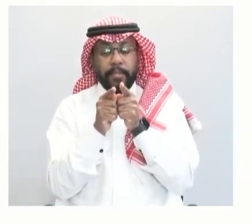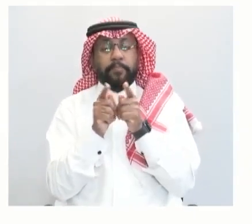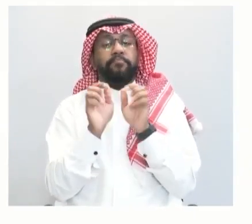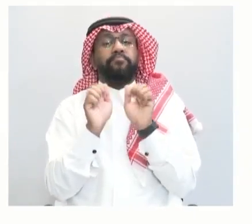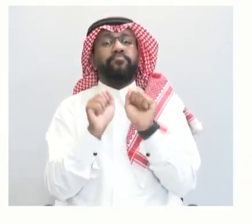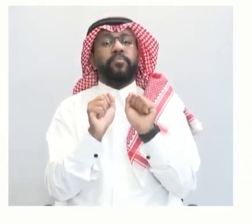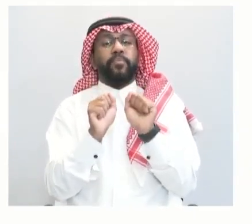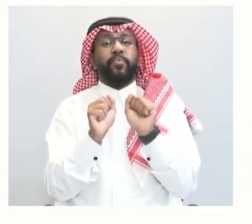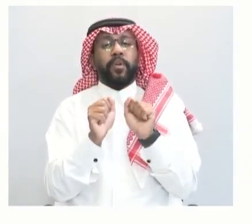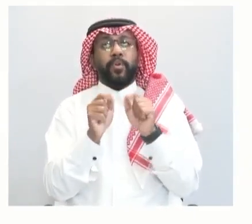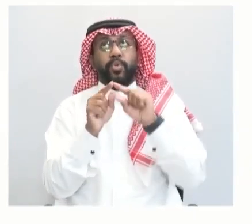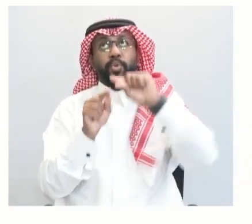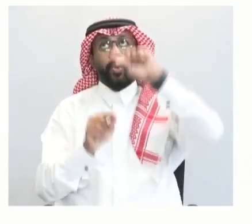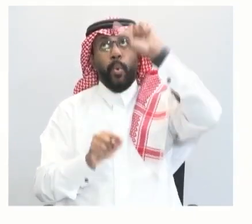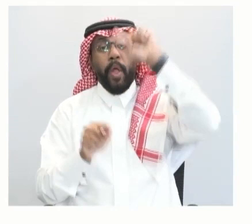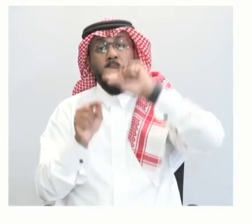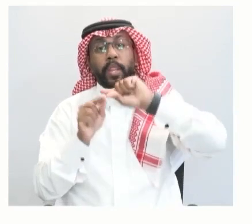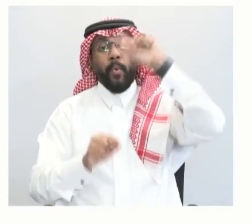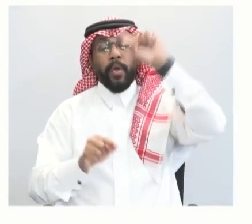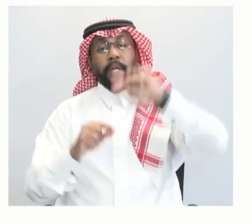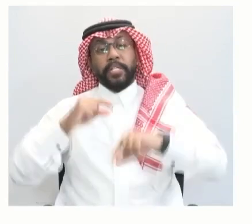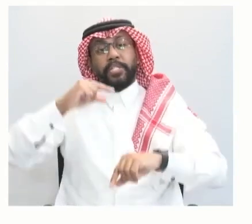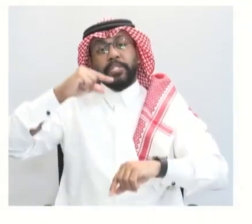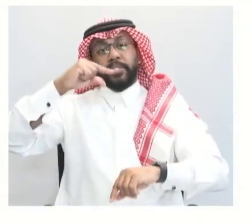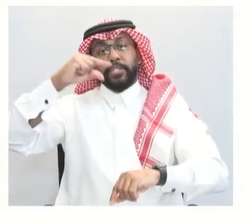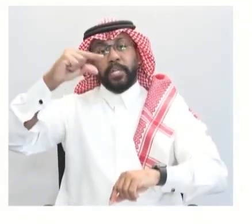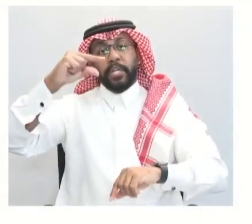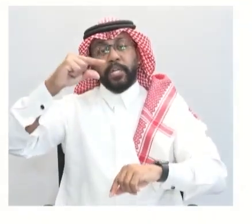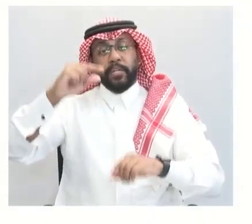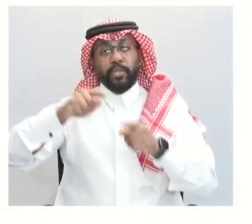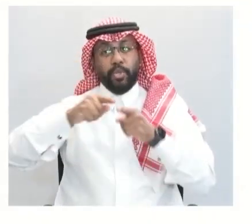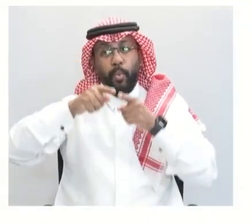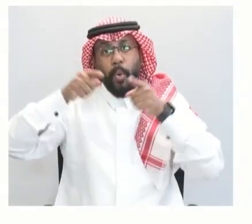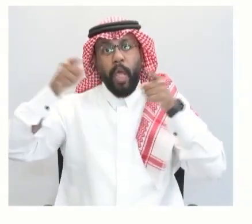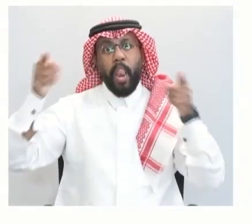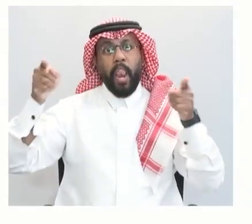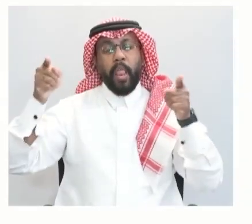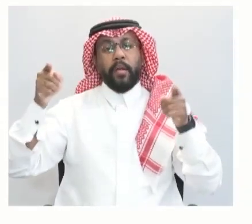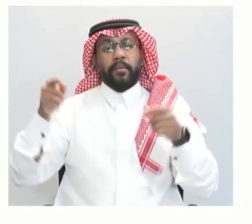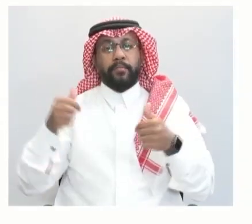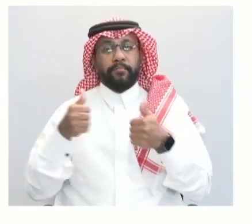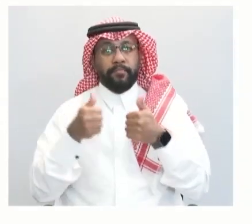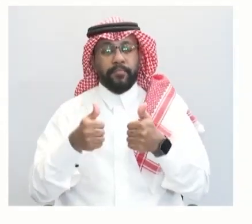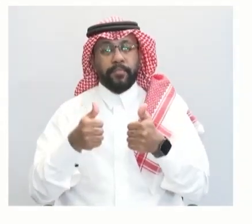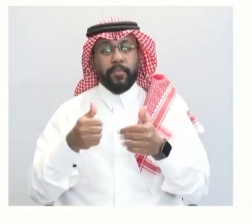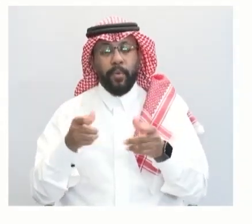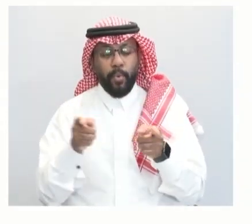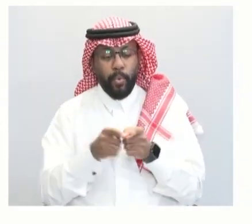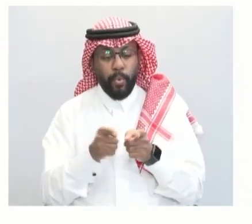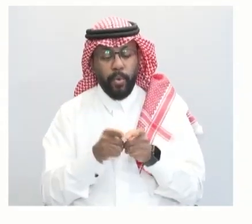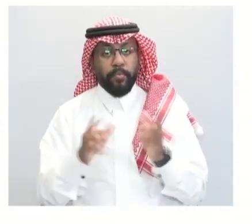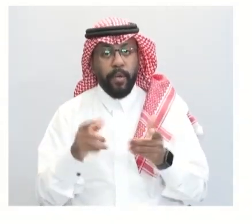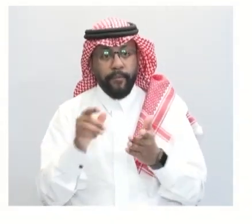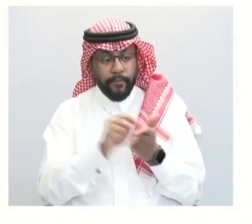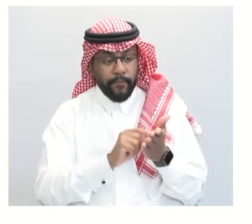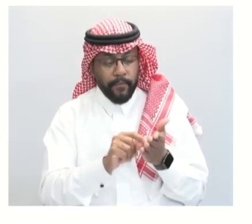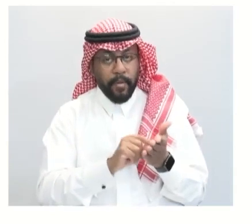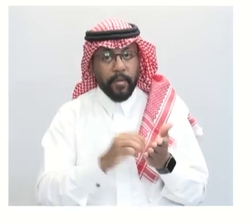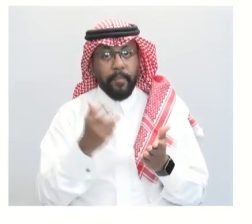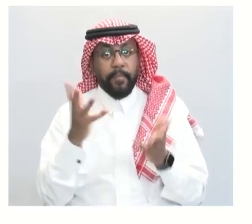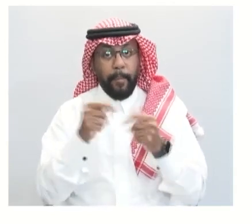يسمى عقرب الدقائق وهو الاطوال اريد منكم ان تقوم بكتابه الساعه هنا